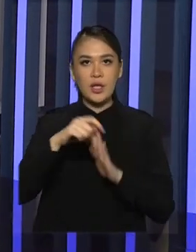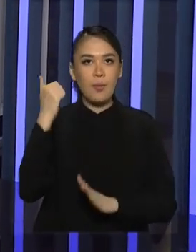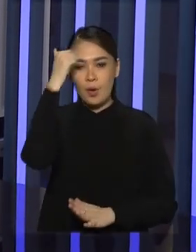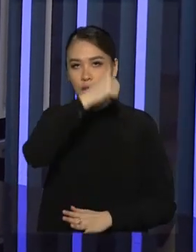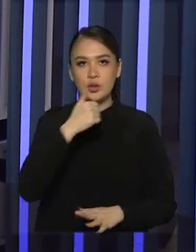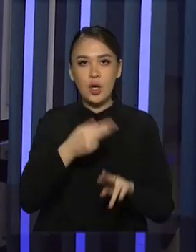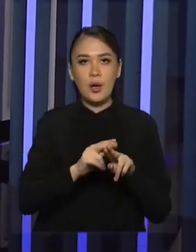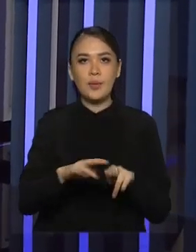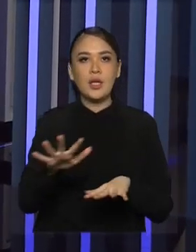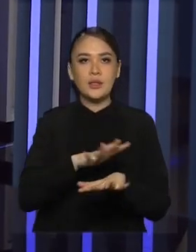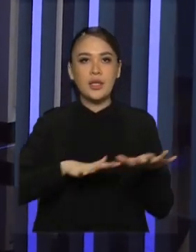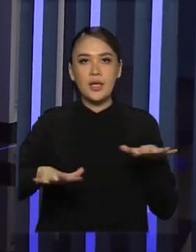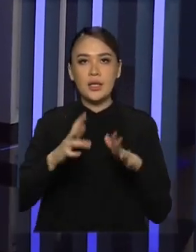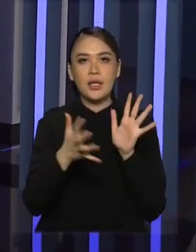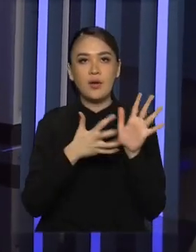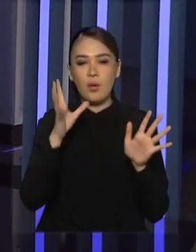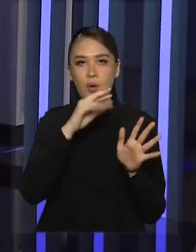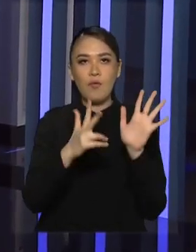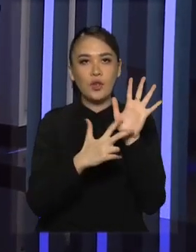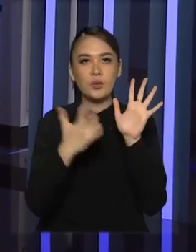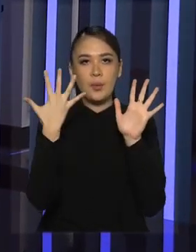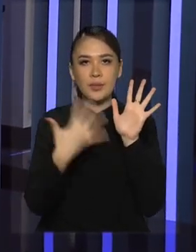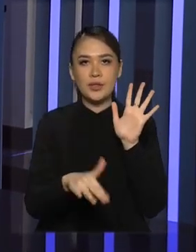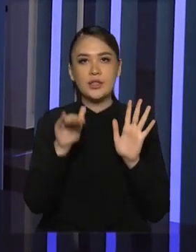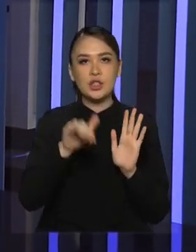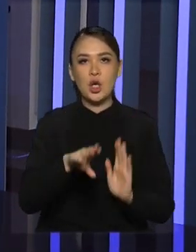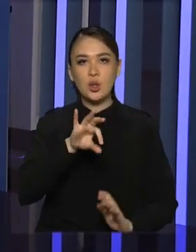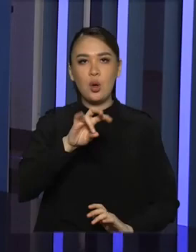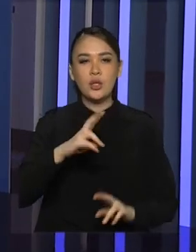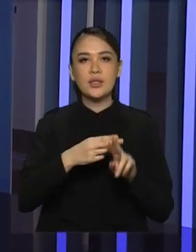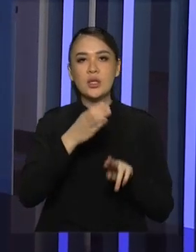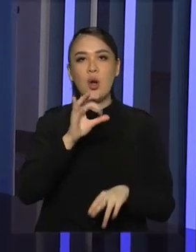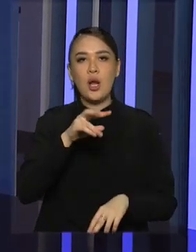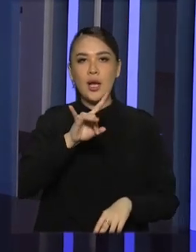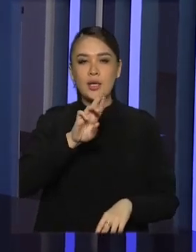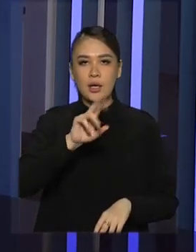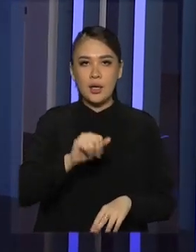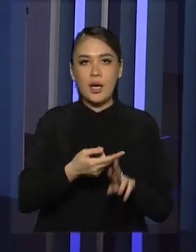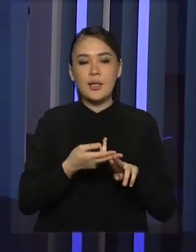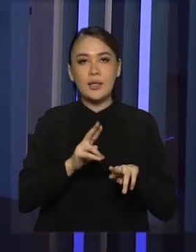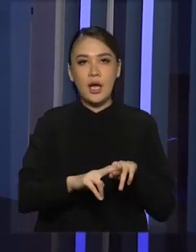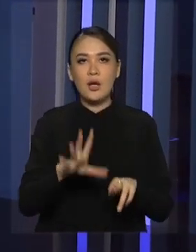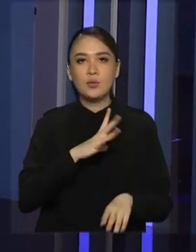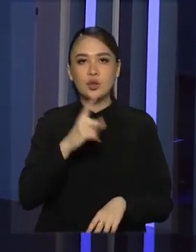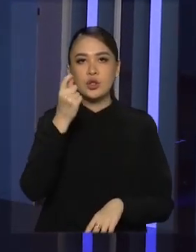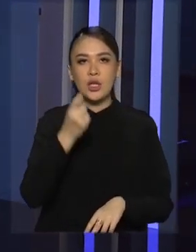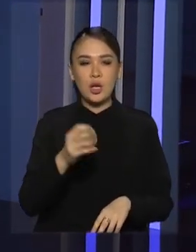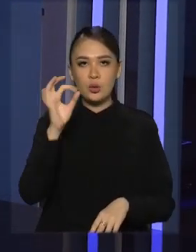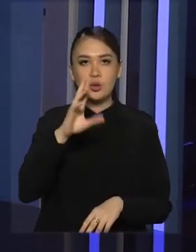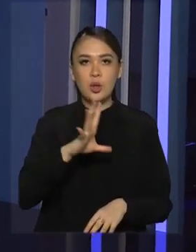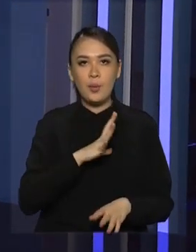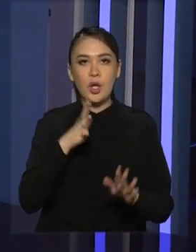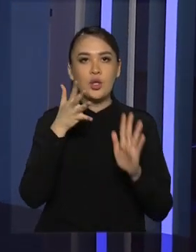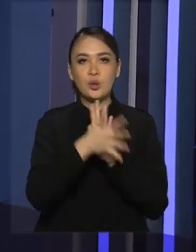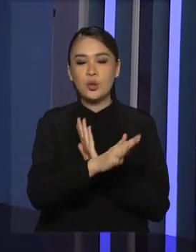страны может не хватить порядка 850 тысяч тонн солярки. Чтобы дешевый дизель не утекал на соседние